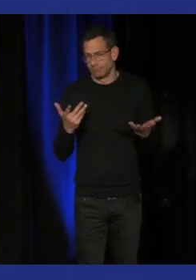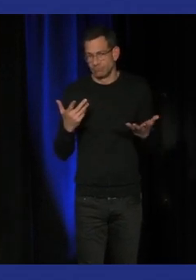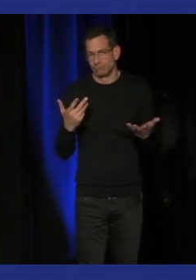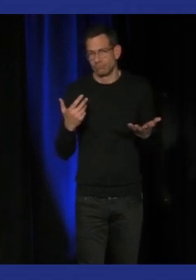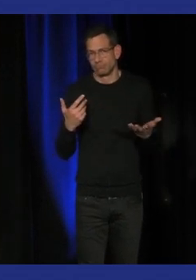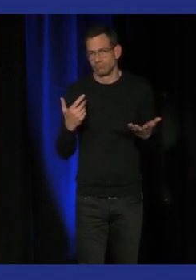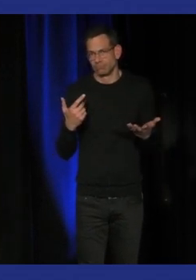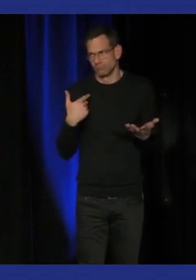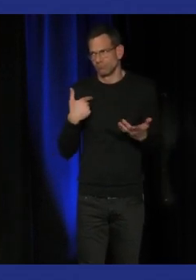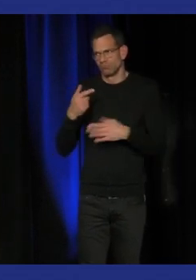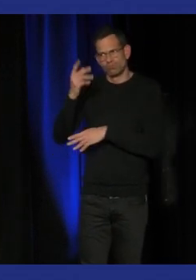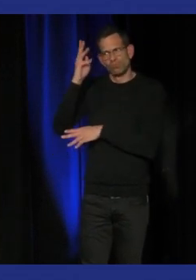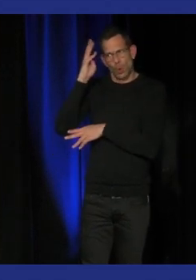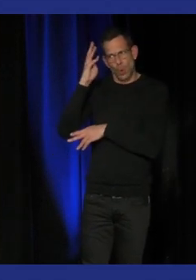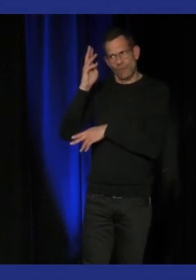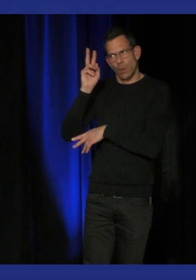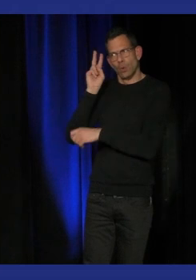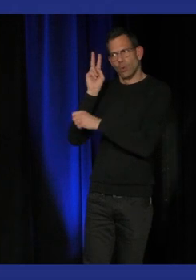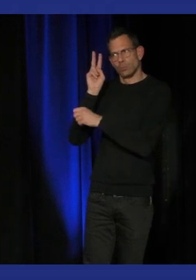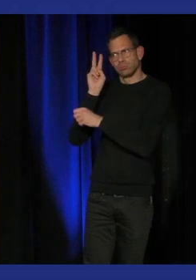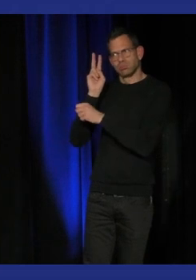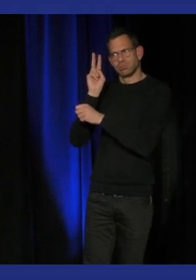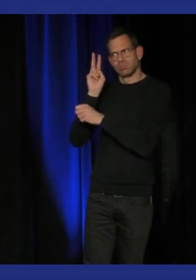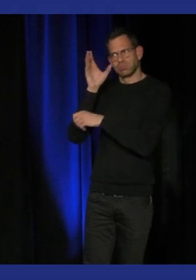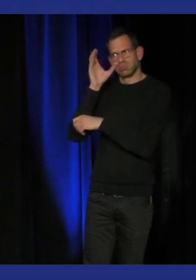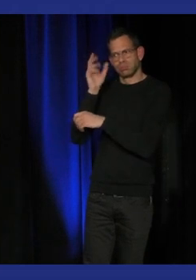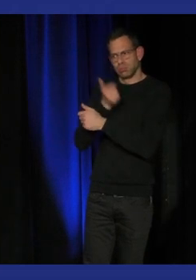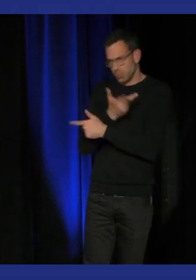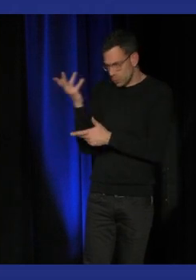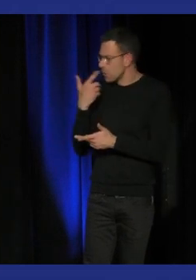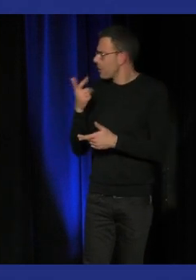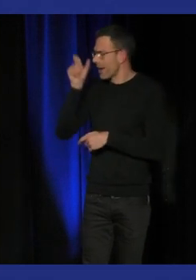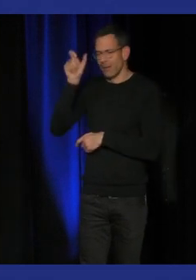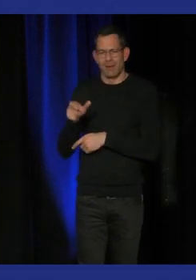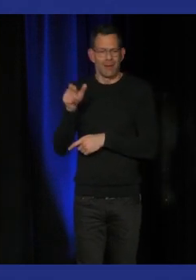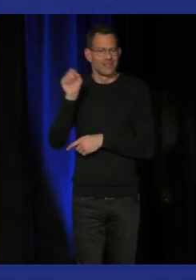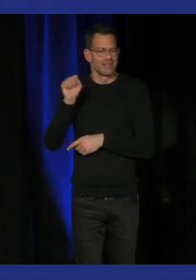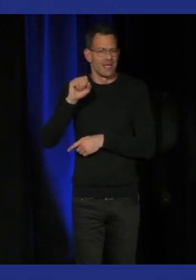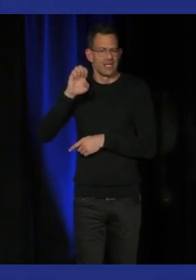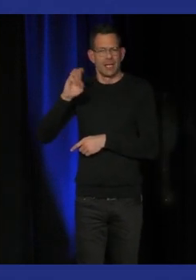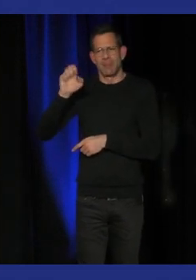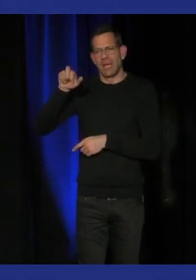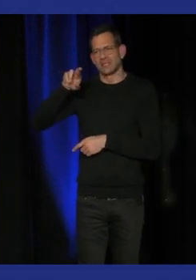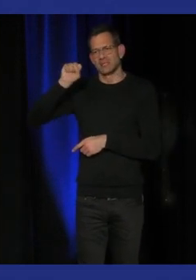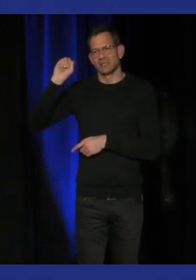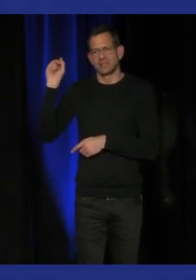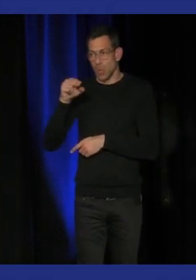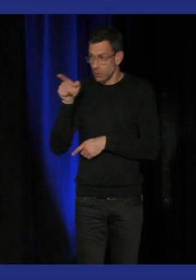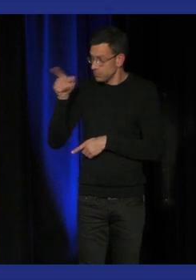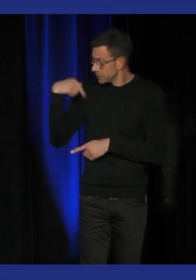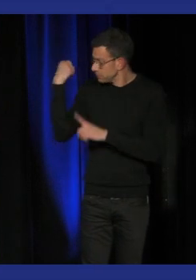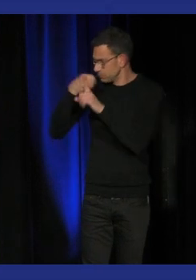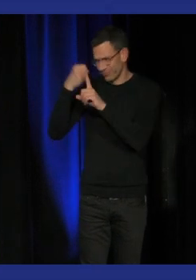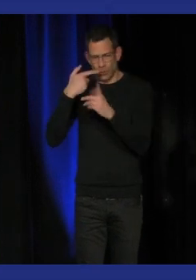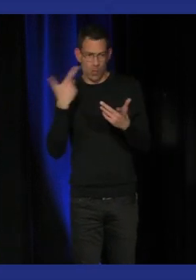suivi plusieurs conférences. Peut-être que quelqu'un que vous connaissez, c'est Serge Ebersold, qui milite lui pour qu'on passe de